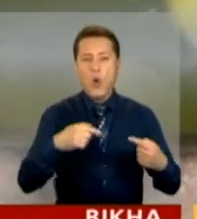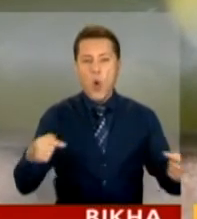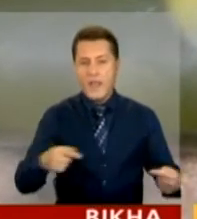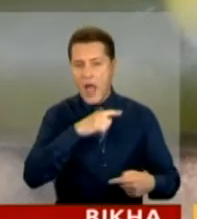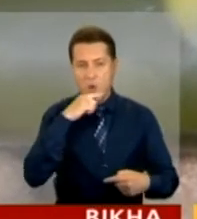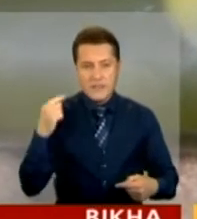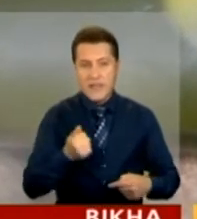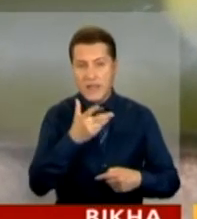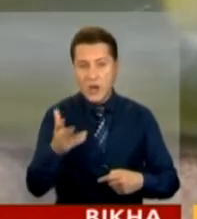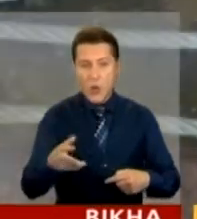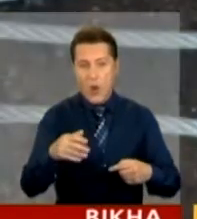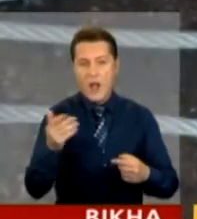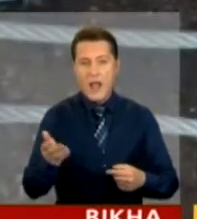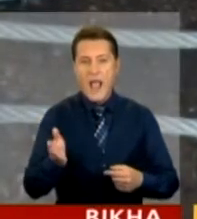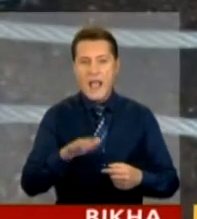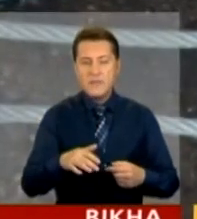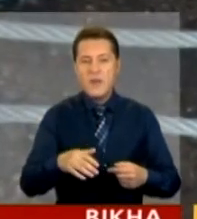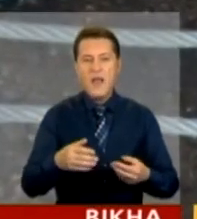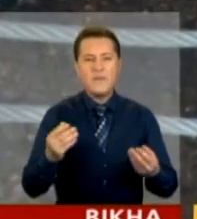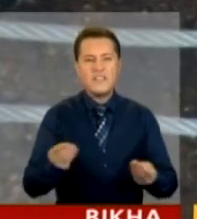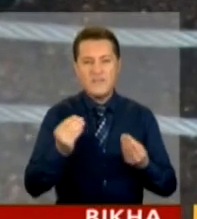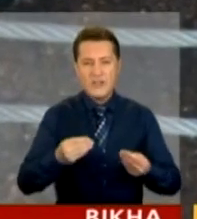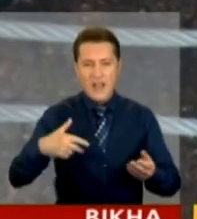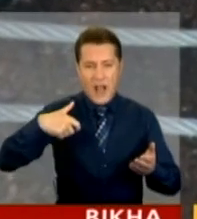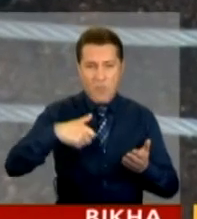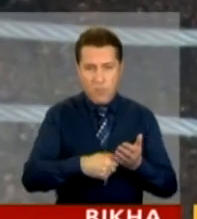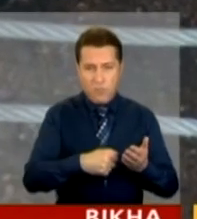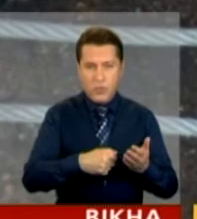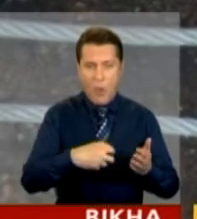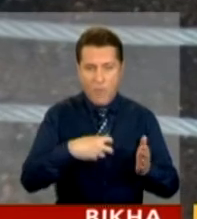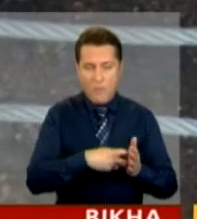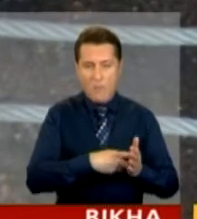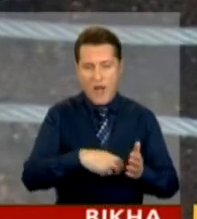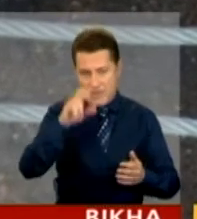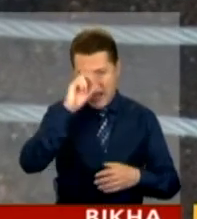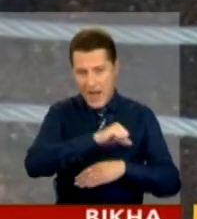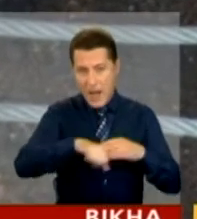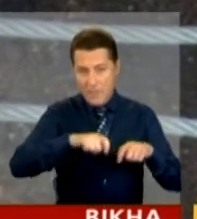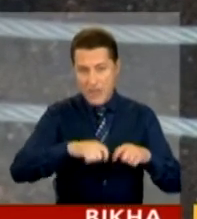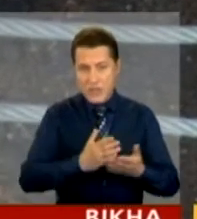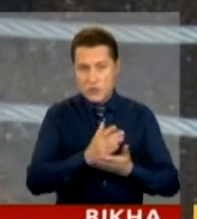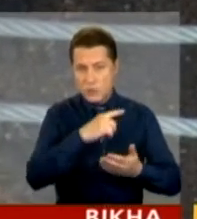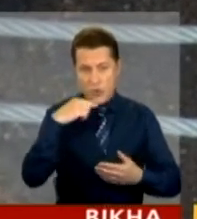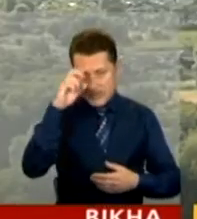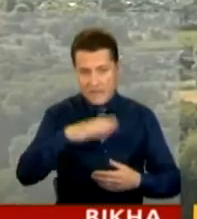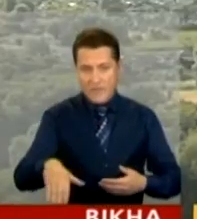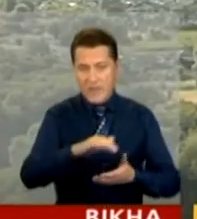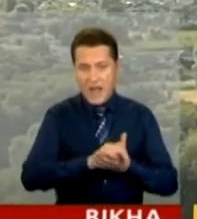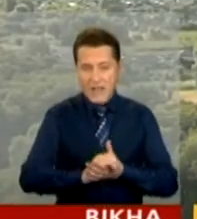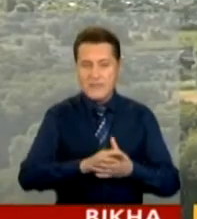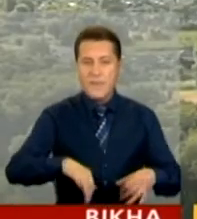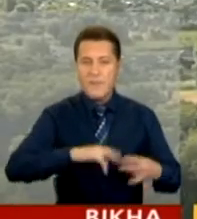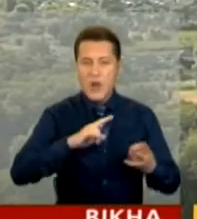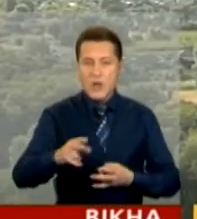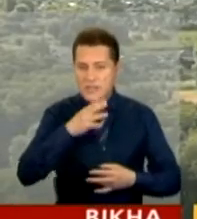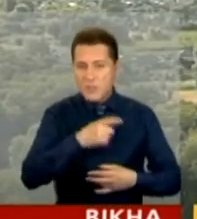екземплярах висить навіть свіженька пломба Федеральної митної служби Російської Федерації. Ну і на завершення про зброю. Терористи під час